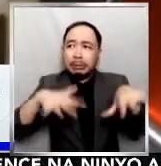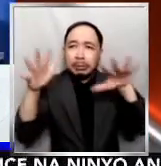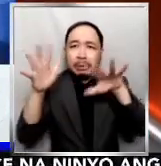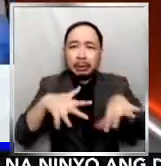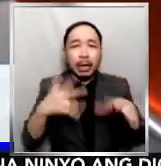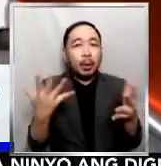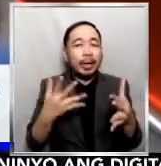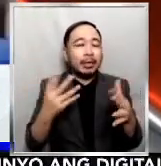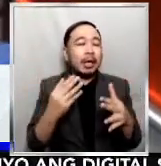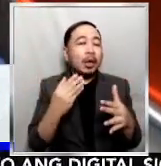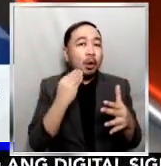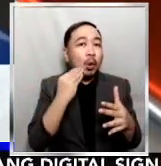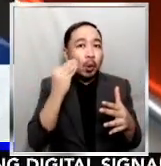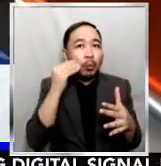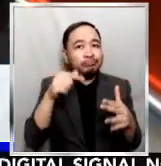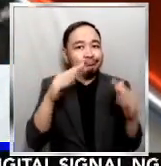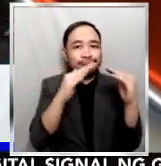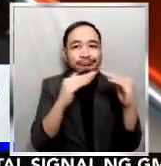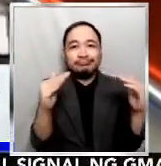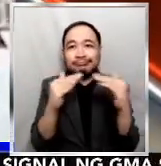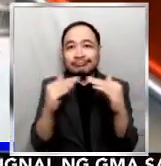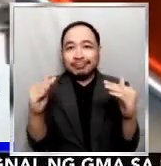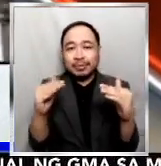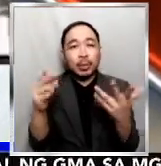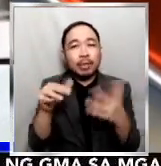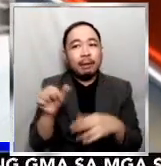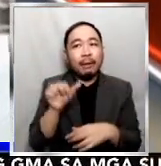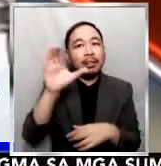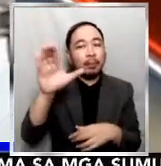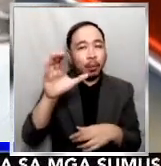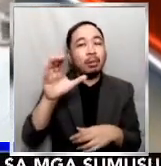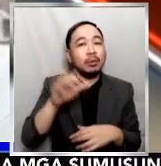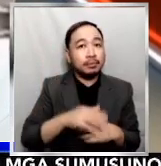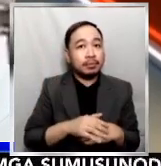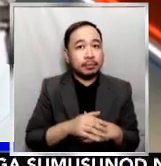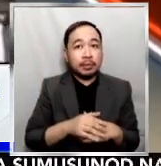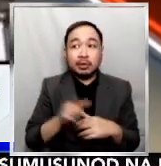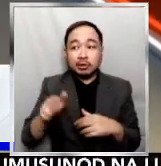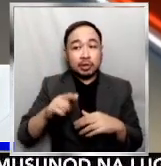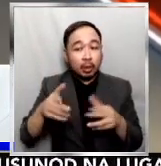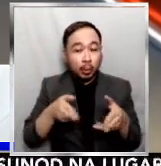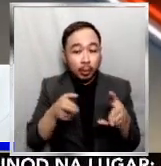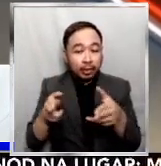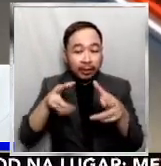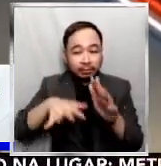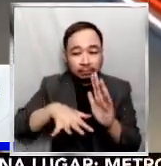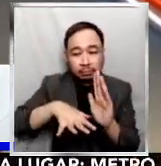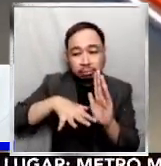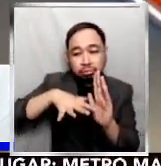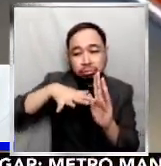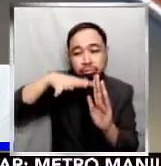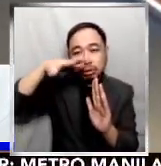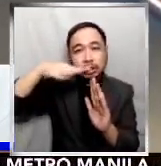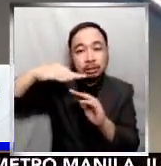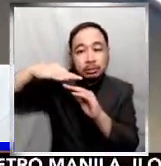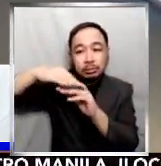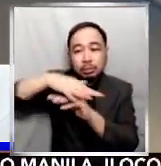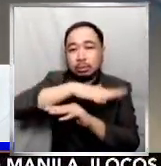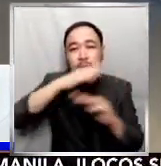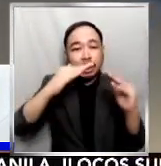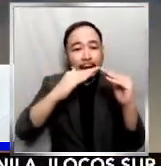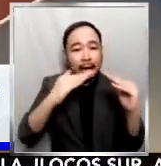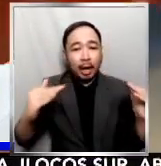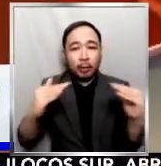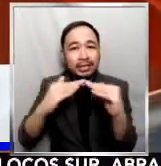Village sa barangay Kupang, Antipolo City. Umapaw ang creek na nasa loob ng subdivision. Mabilis na nalubog ang mga bahay, pati